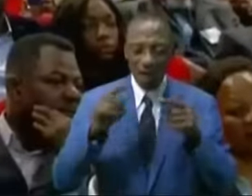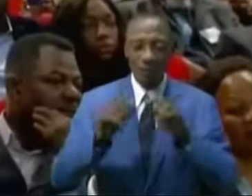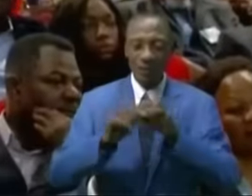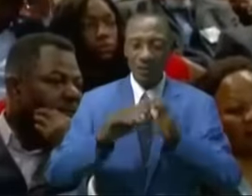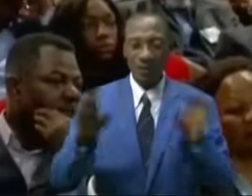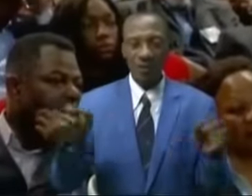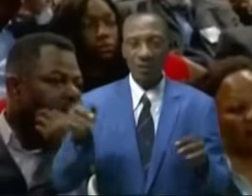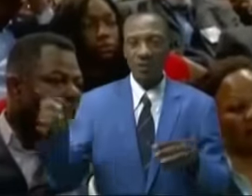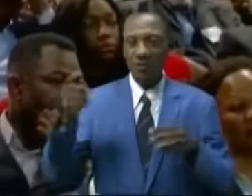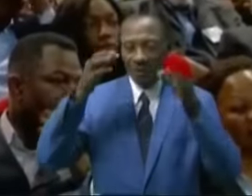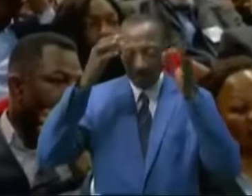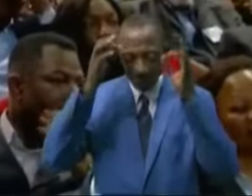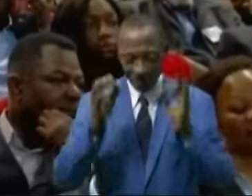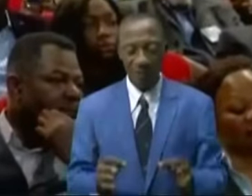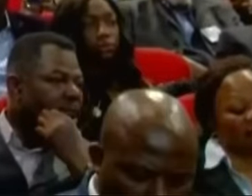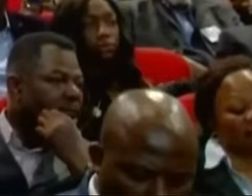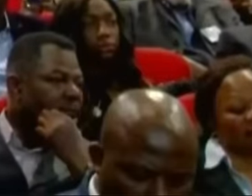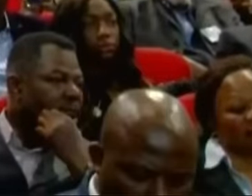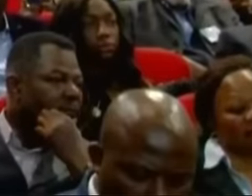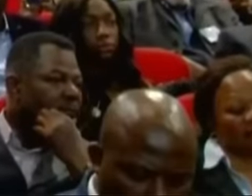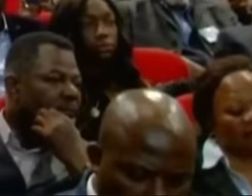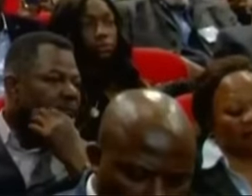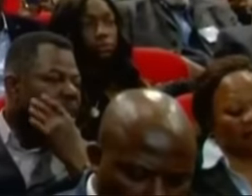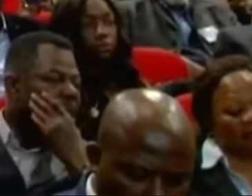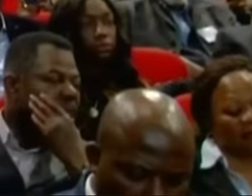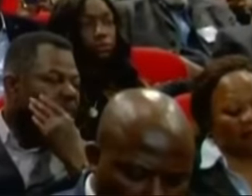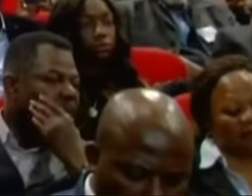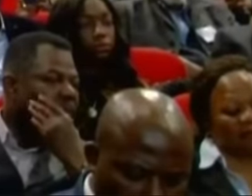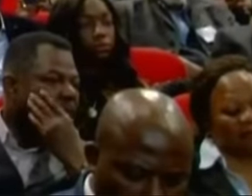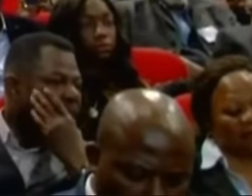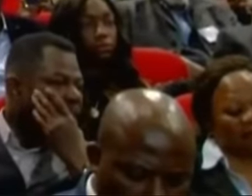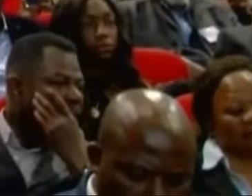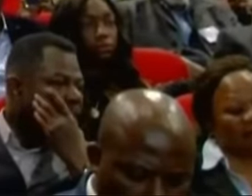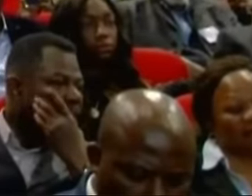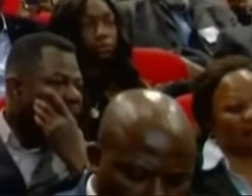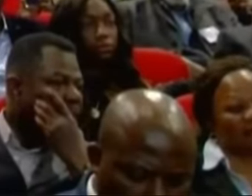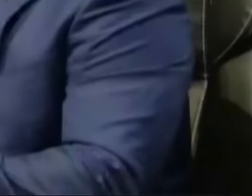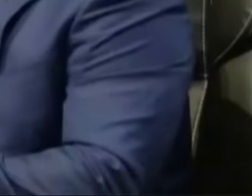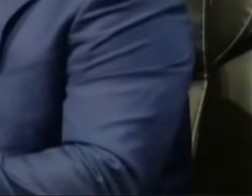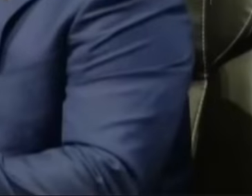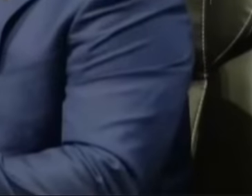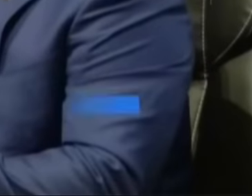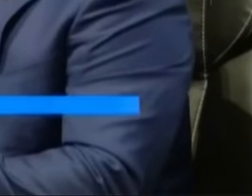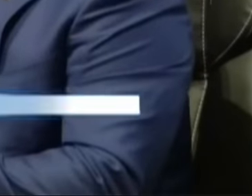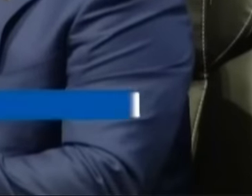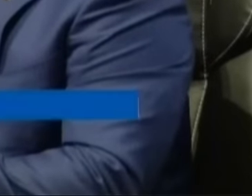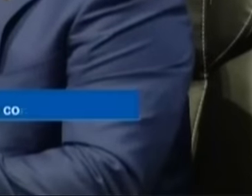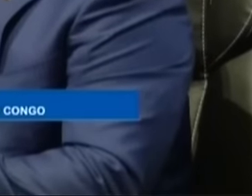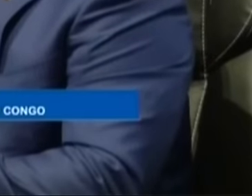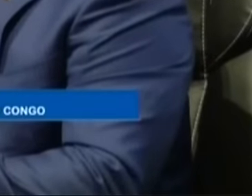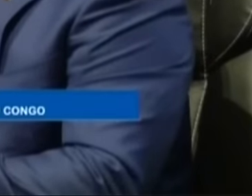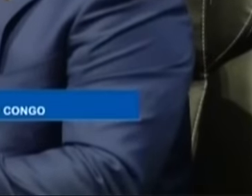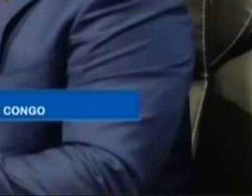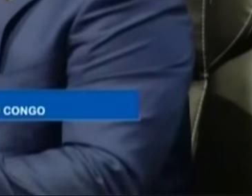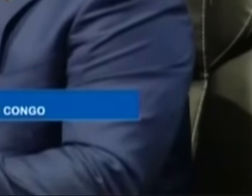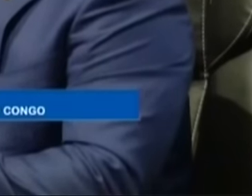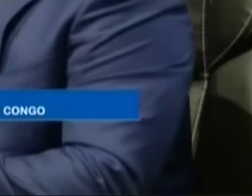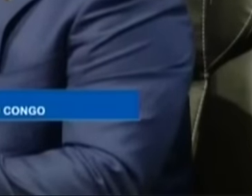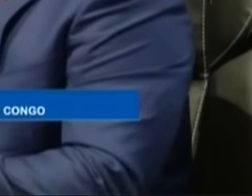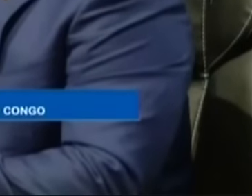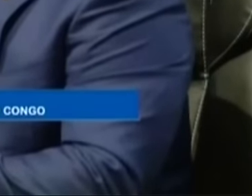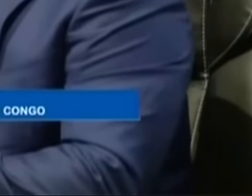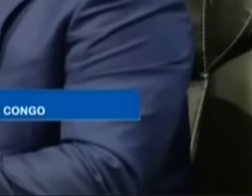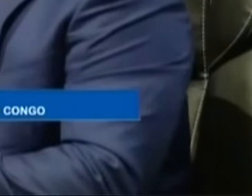défendre l'intégrité territoriale du pays jusqu'à la victoire finale. Ce que fait le Rwanda dans notre pays, c'est une guerre